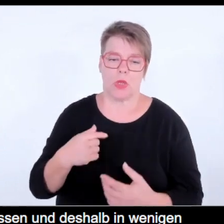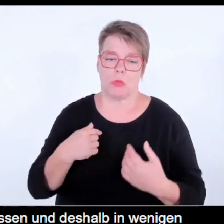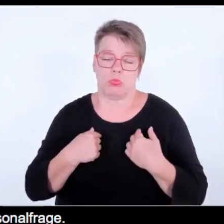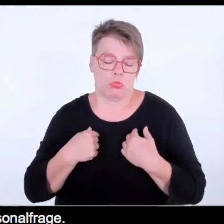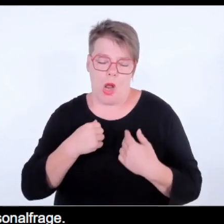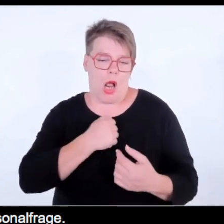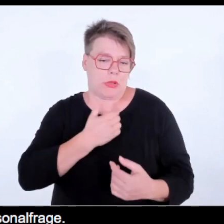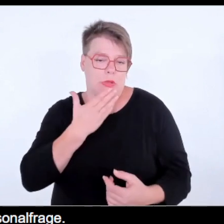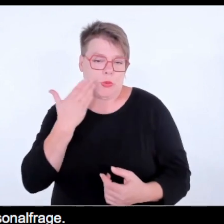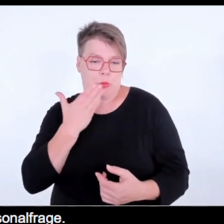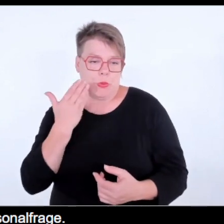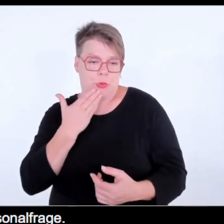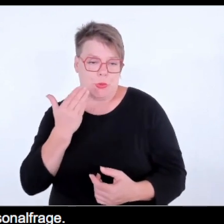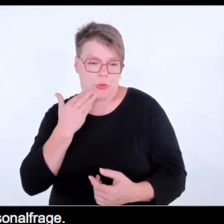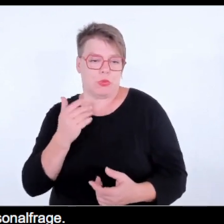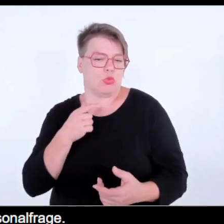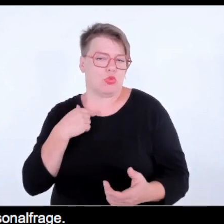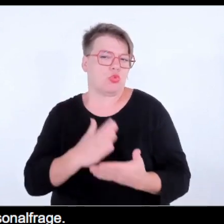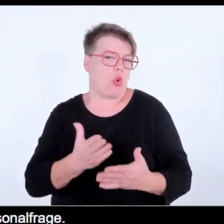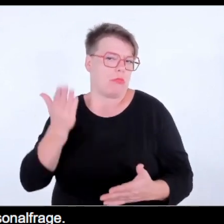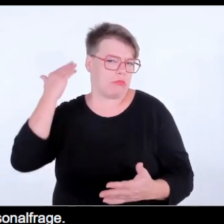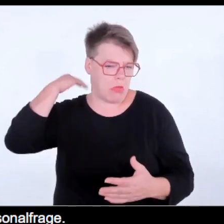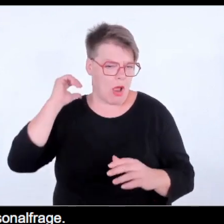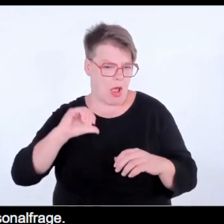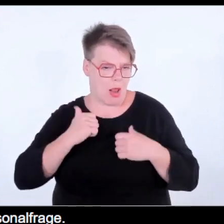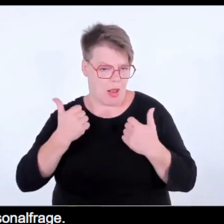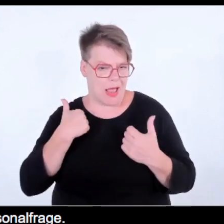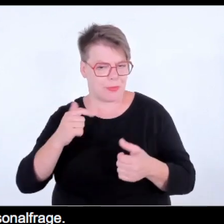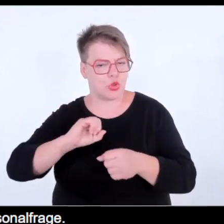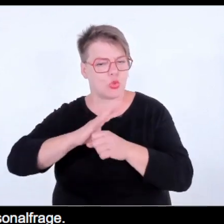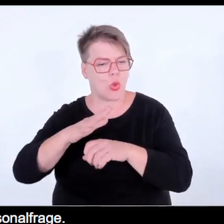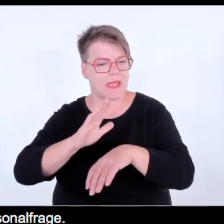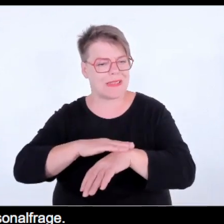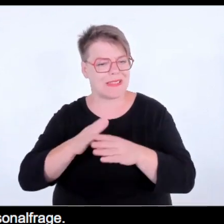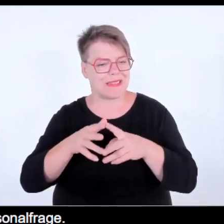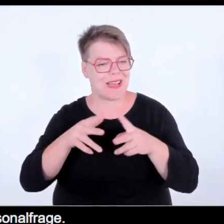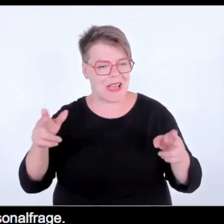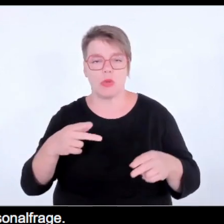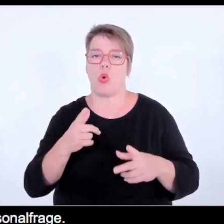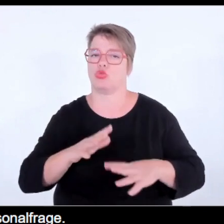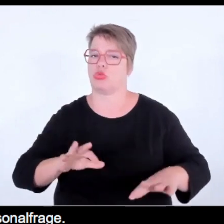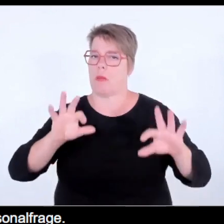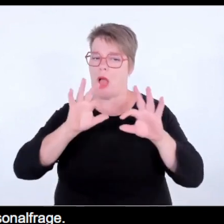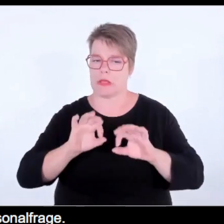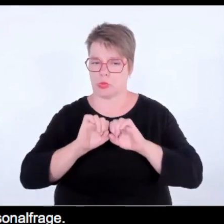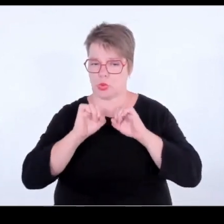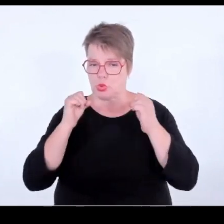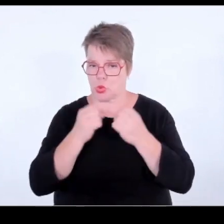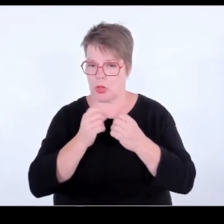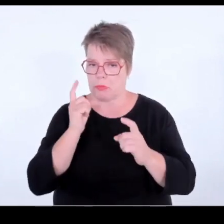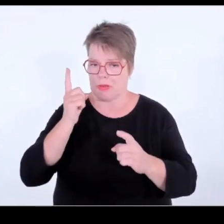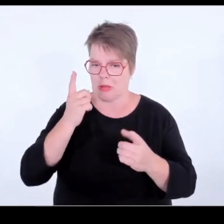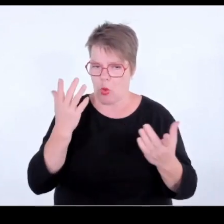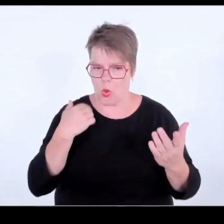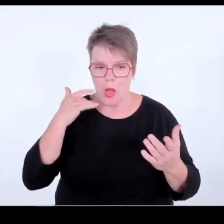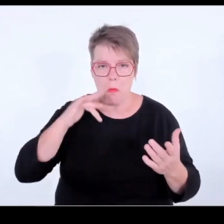Corona ja ganz andere Bedrohungsszenarien gehabt. Ich habe ja ab und zu mal E-Mails vorgelesen, die auch meine Person betreffen. Vielleicht mache ich